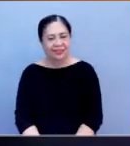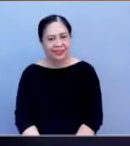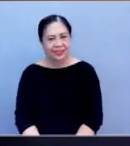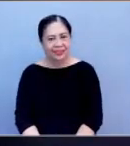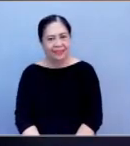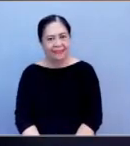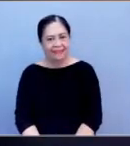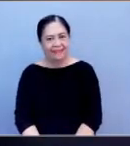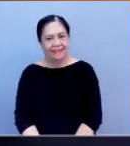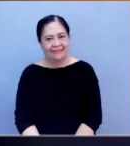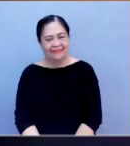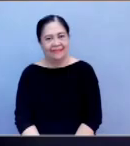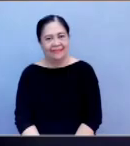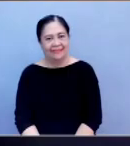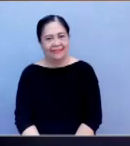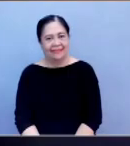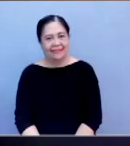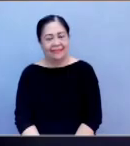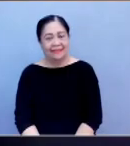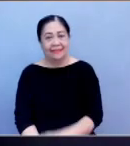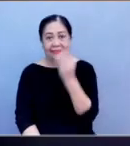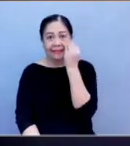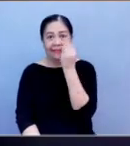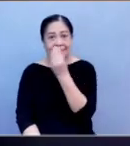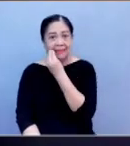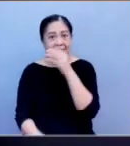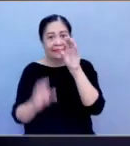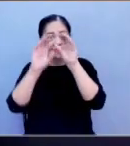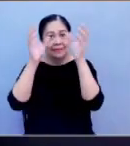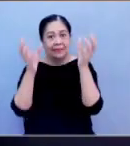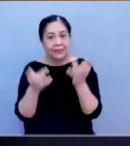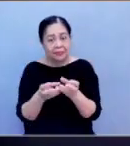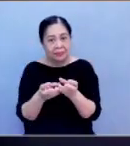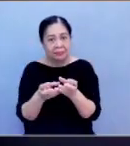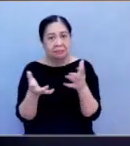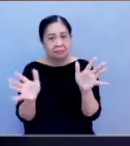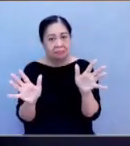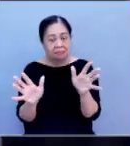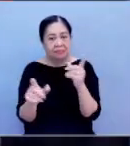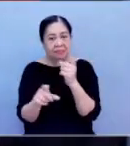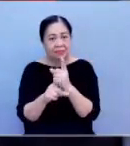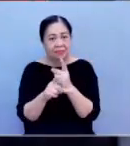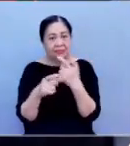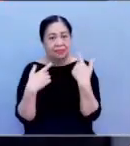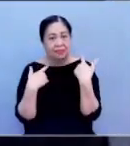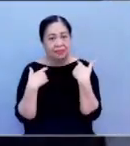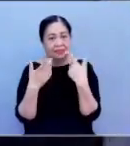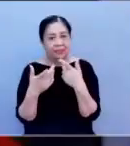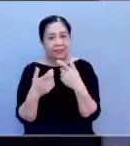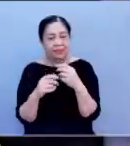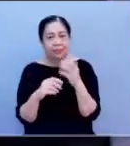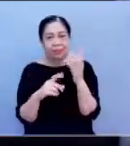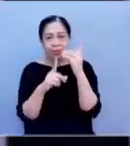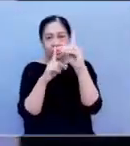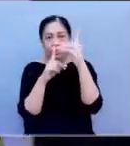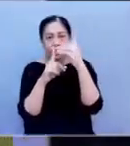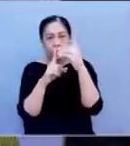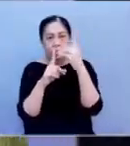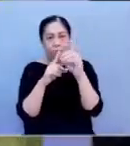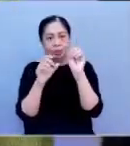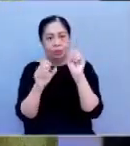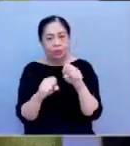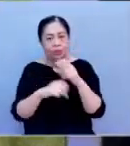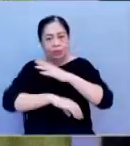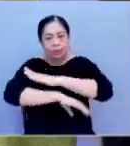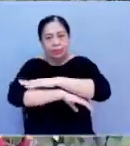regalo. Yes, ate. Tapos itong wreath po na ito, hindi lang ito basta nakaganyan. Diba, no, Abby? Sa doors kasi usually ito, pero pwede rin ito sa table. Yes.